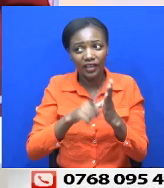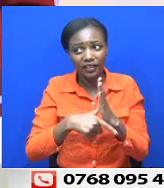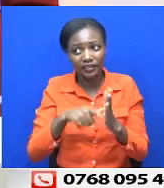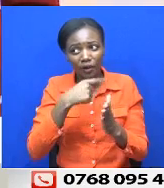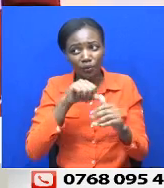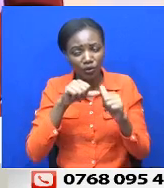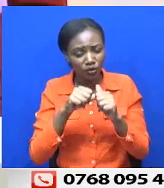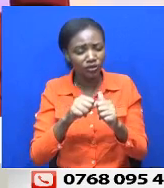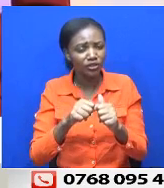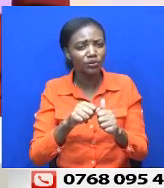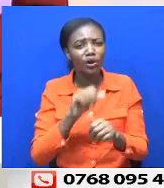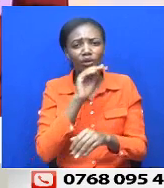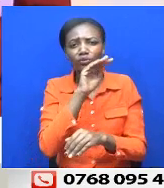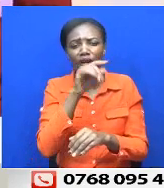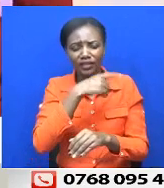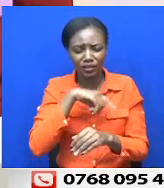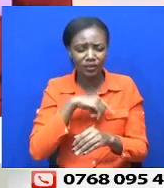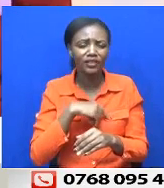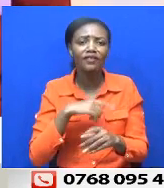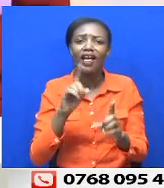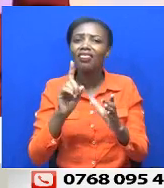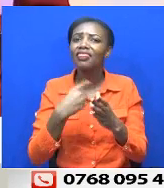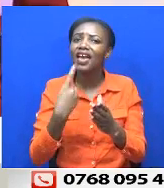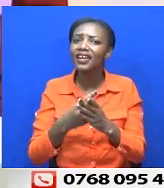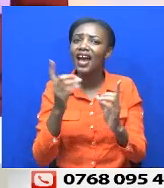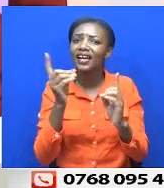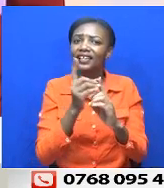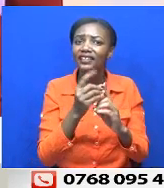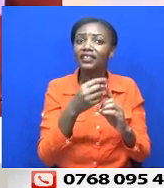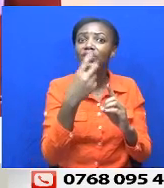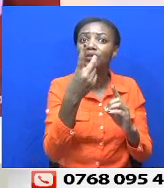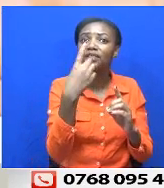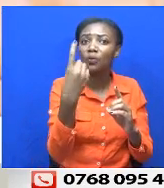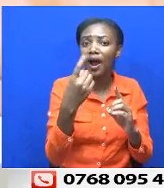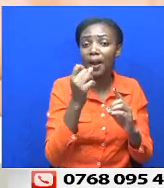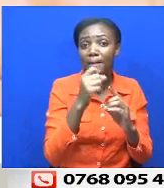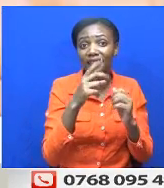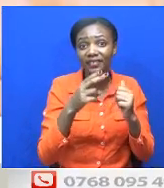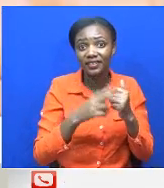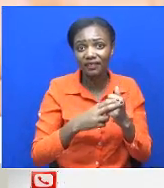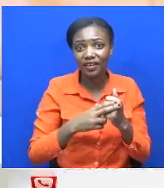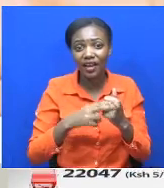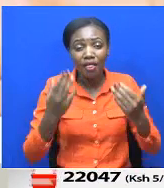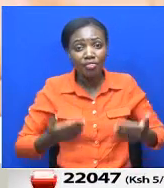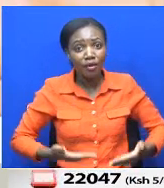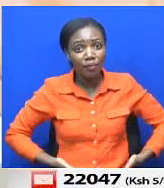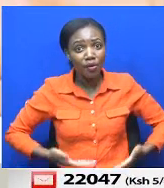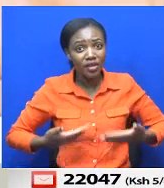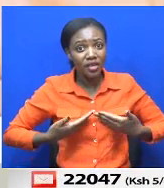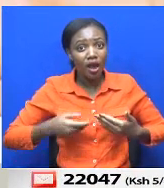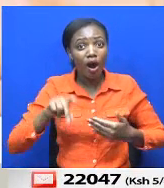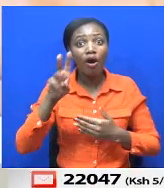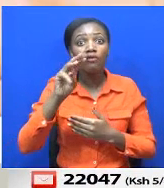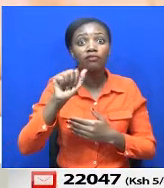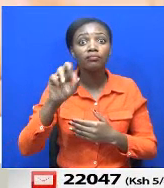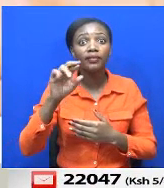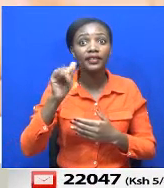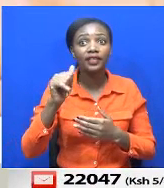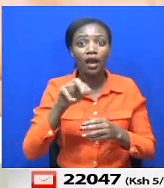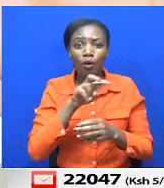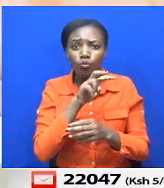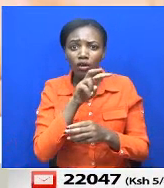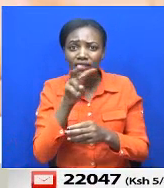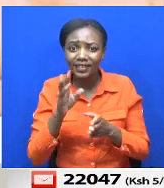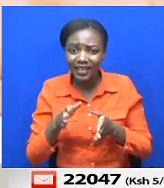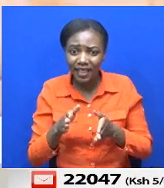kujiuliza maswali. Tarehe 21 Julai mwaka 2011 mwili wa Masi Keino wa chuo kikuu cha Nairobi ulipatikana katika barabara